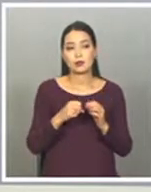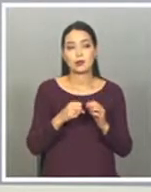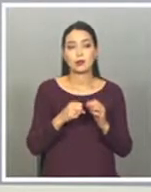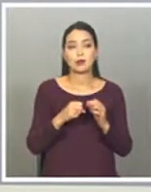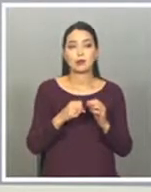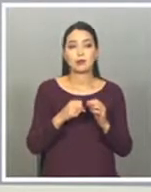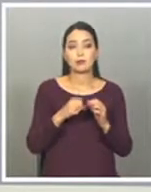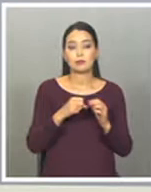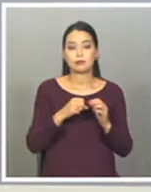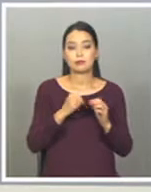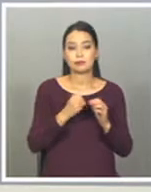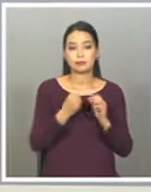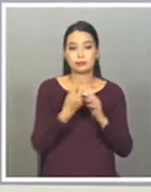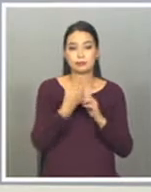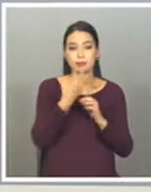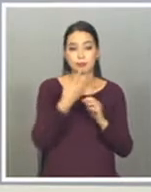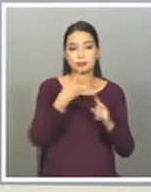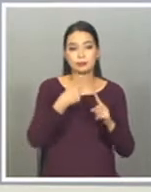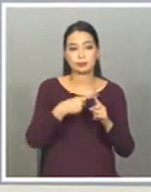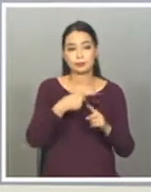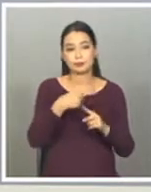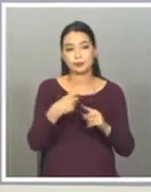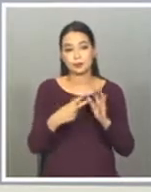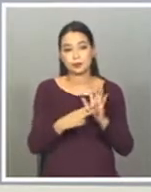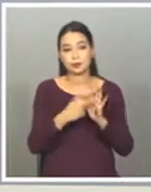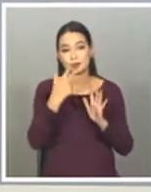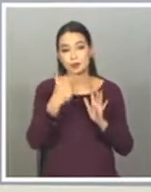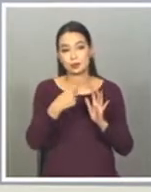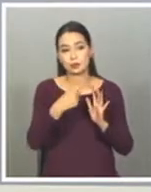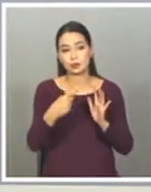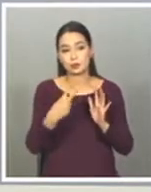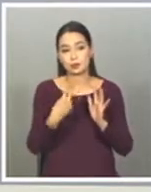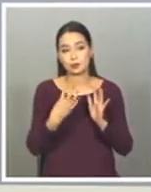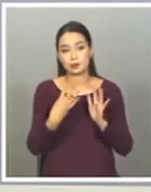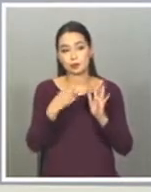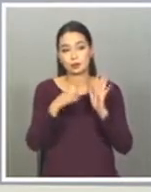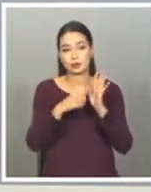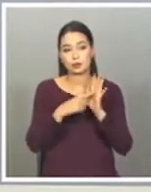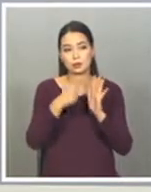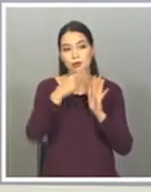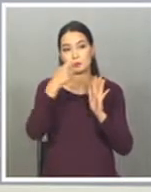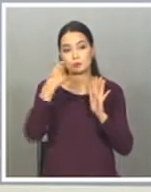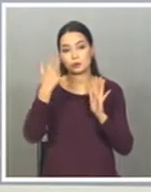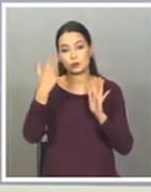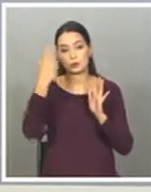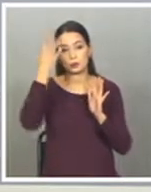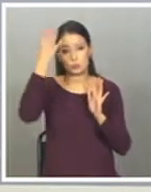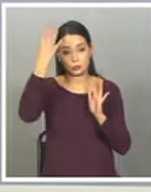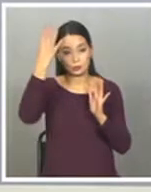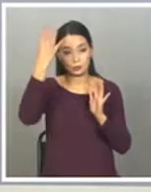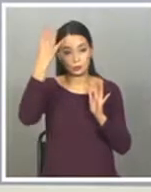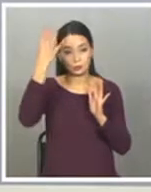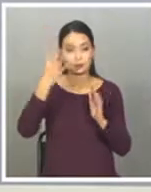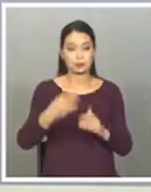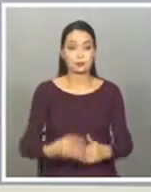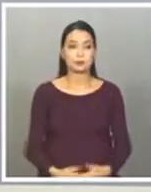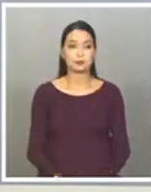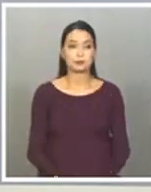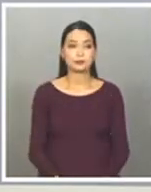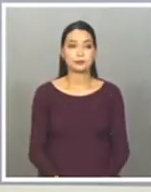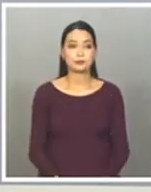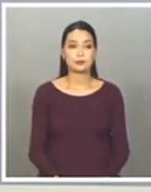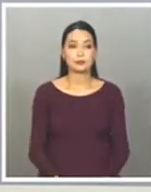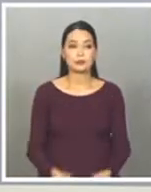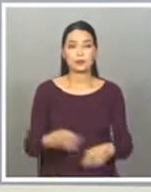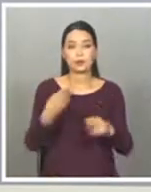азайтылған 24-ден 7 дәрежесі және оның сыртында минус 3-ден 4 дәрежесі. Мына